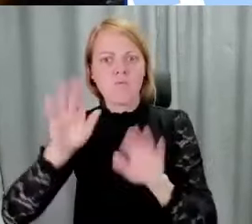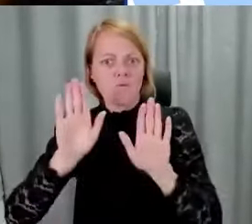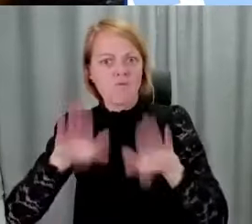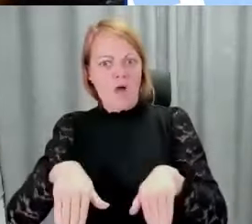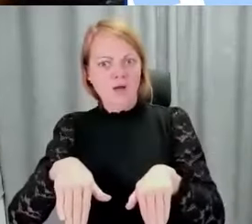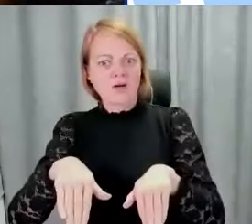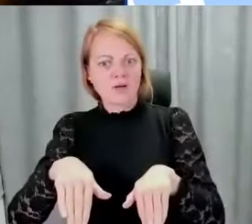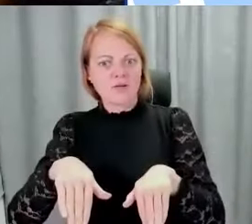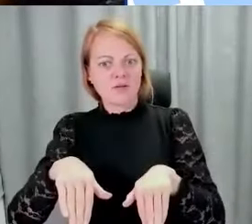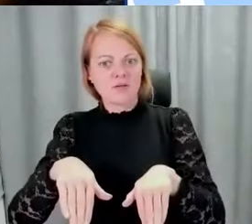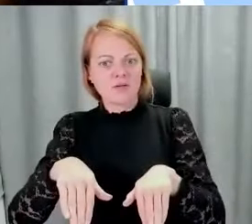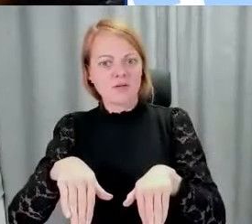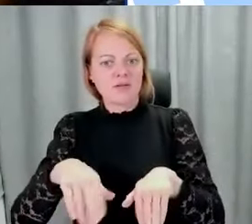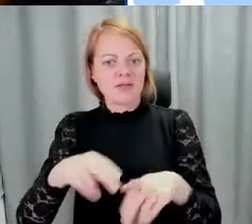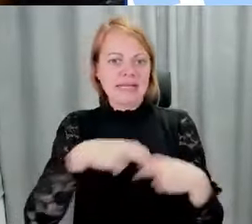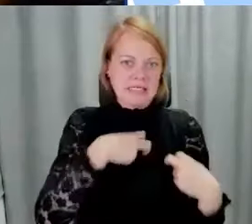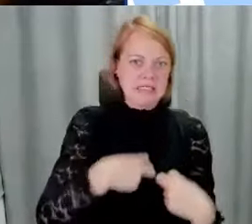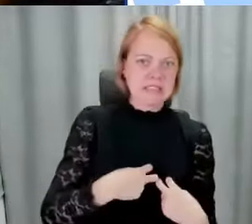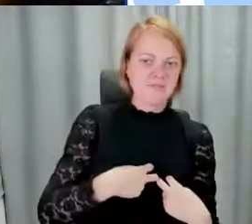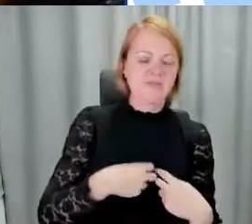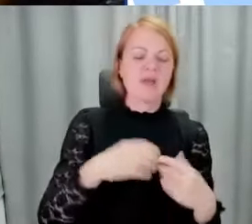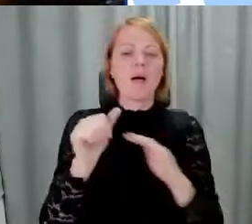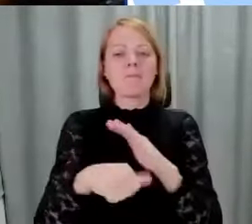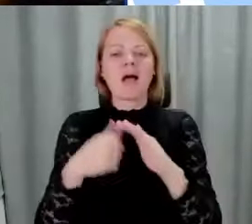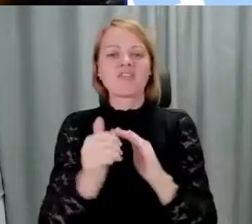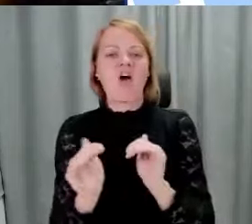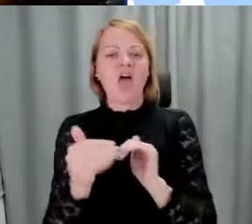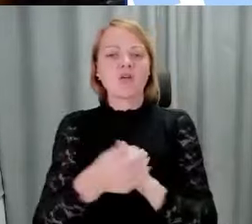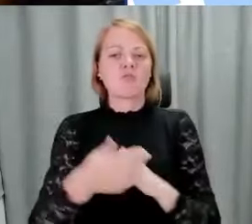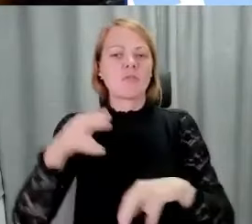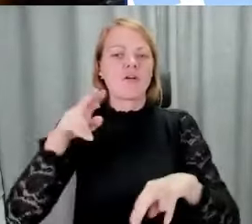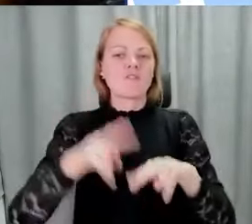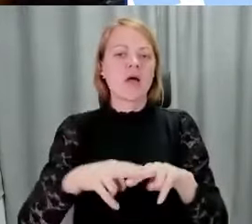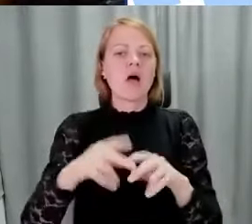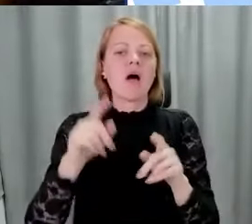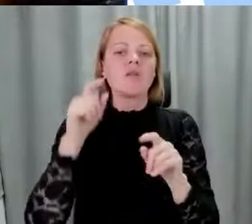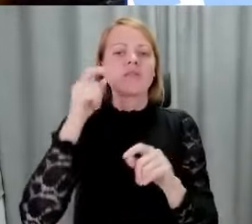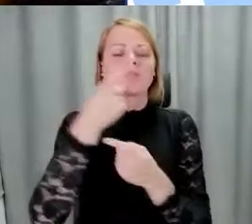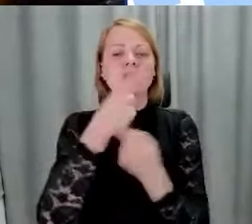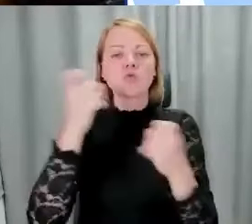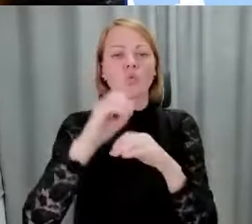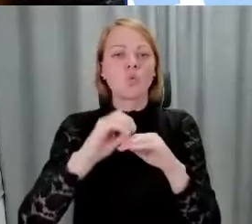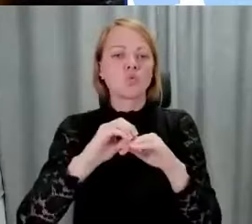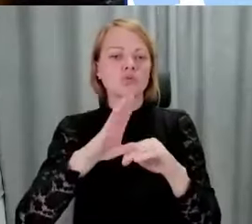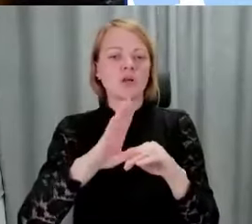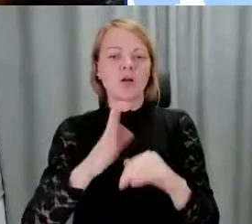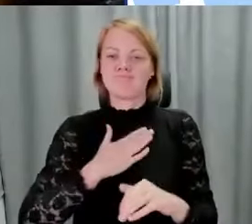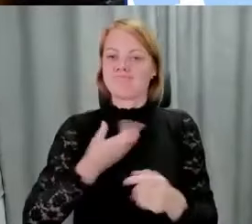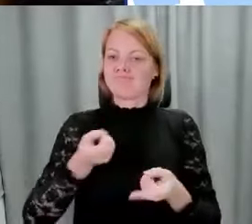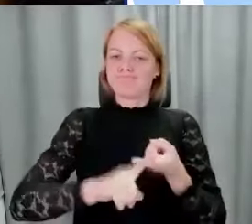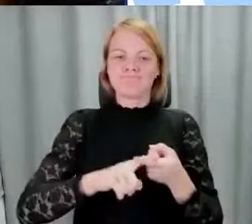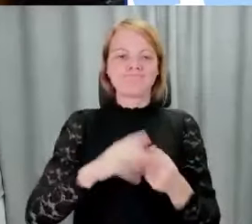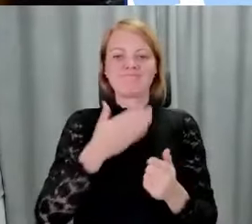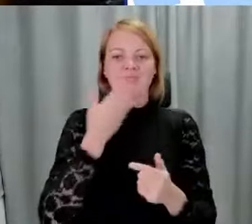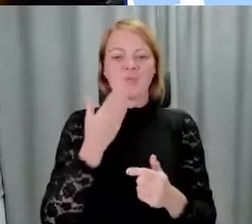Tas droši vien arī ir... Tā, pa patvērumu vietu, jā, tas sakot, datu uzkrāšanu, tas ir jautājums nav pie mums. Slepenais bunkurs, jā.